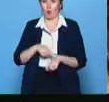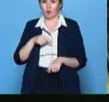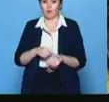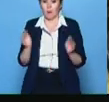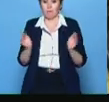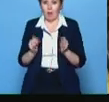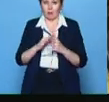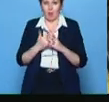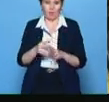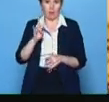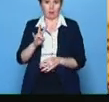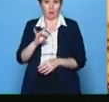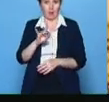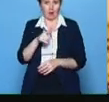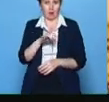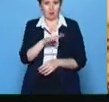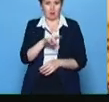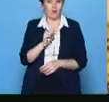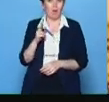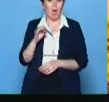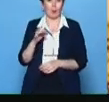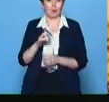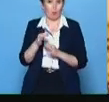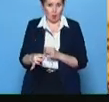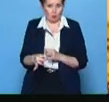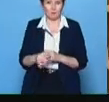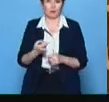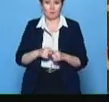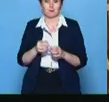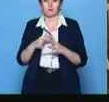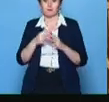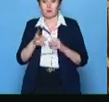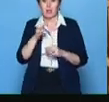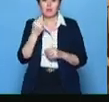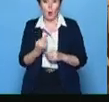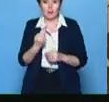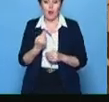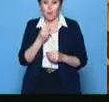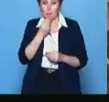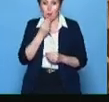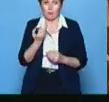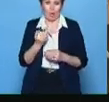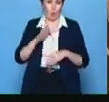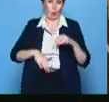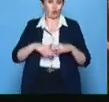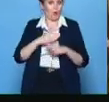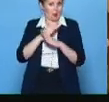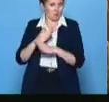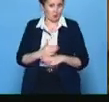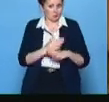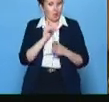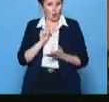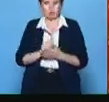Нырганда Каракульского района. В Марийском подворье национальные блюда и вот такая ручная мельница. Мы же должны сохранять